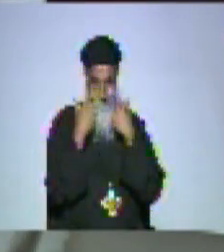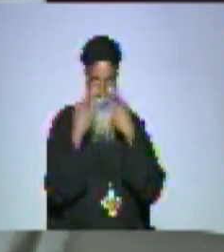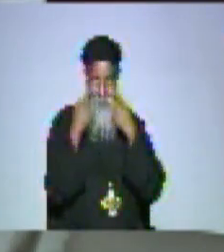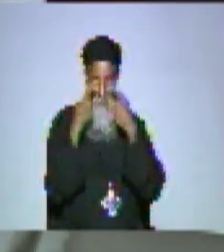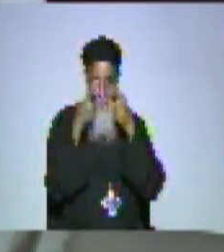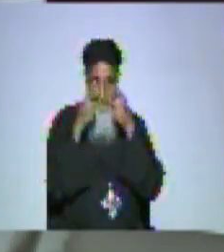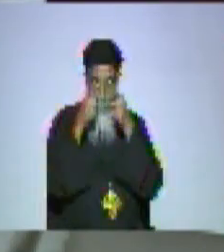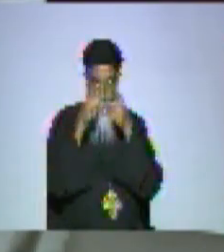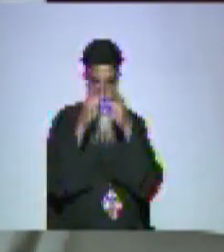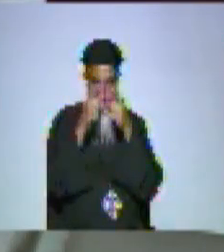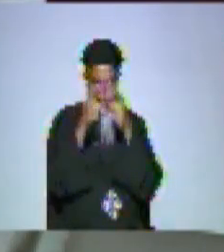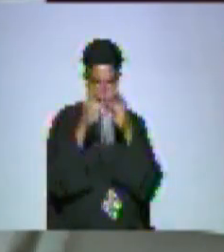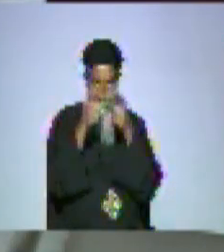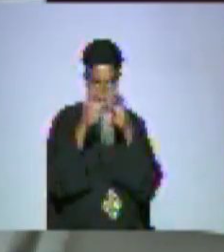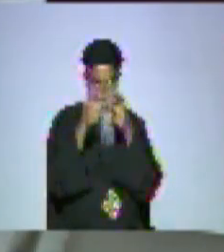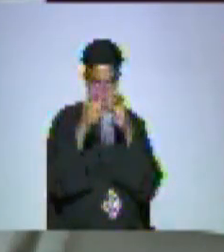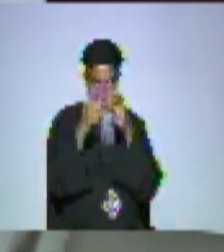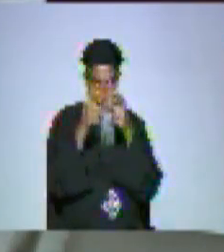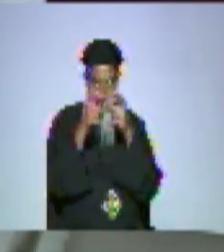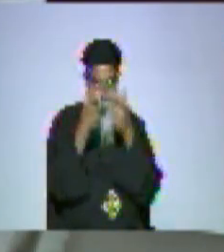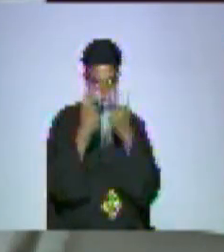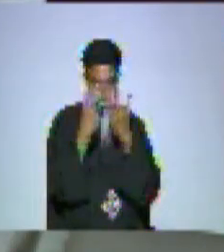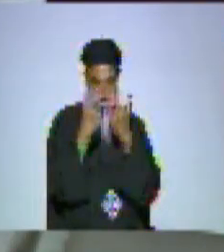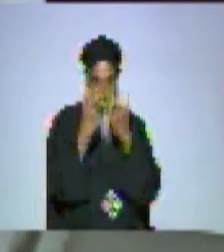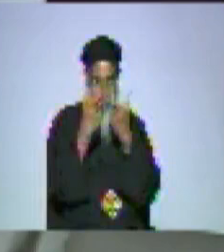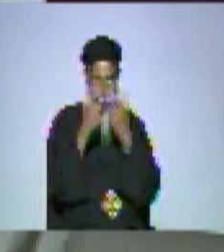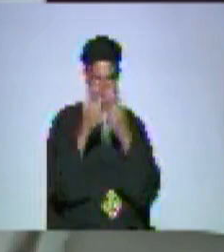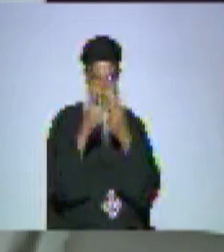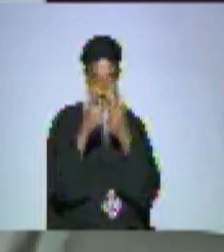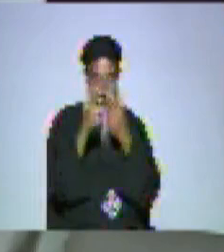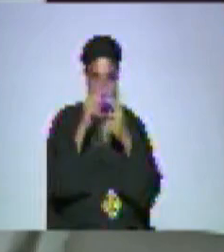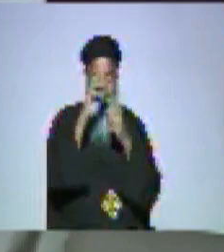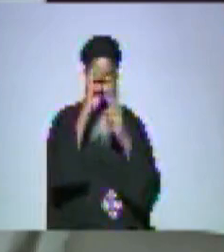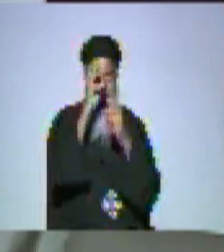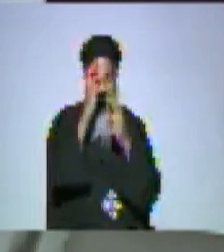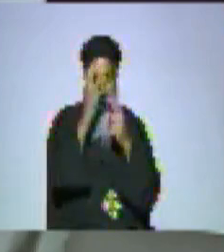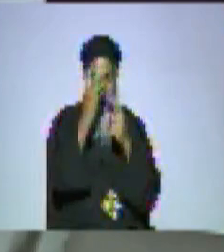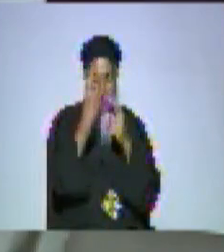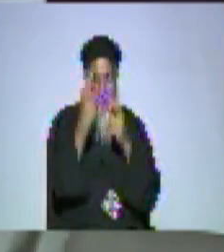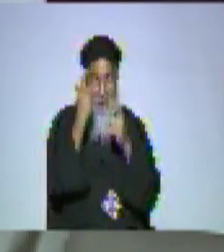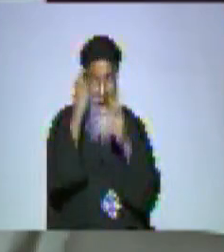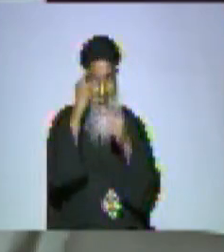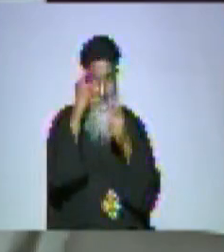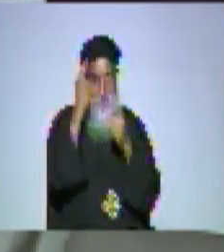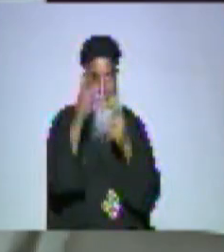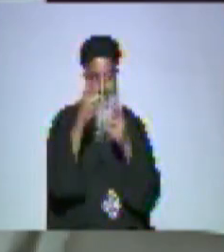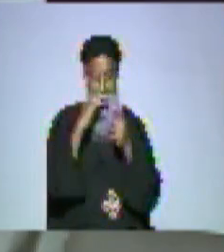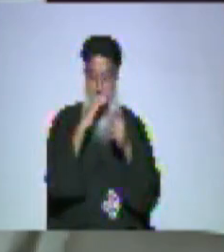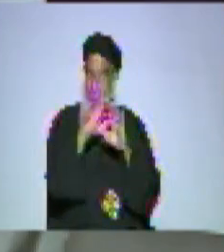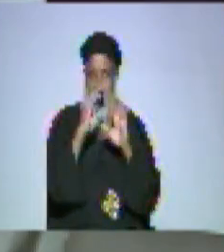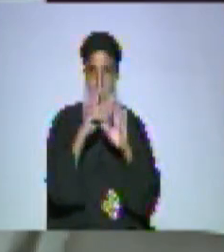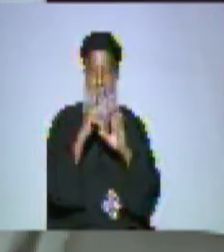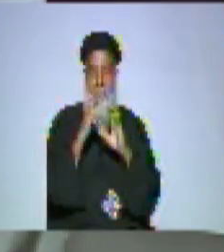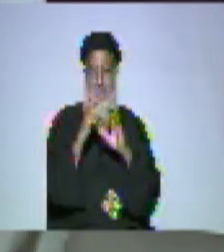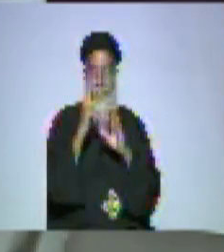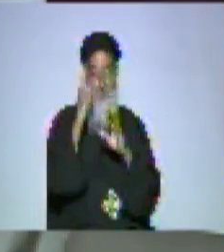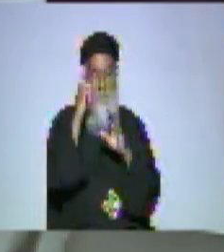خلال دقته كل ما فيك دون ان تتكلم